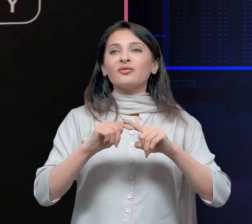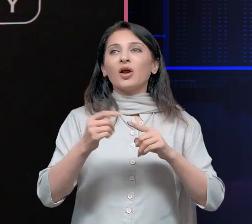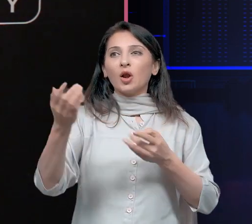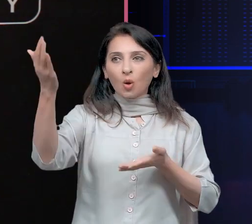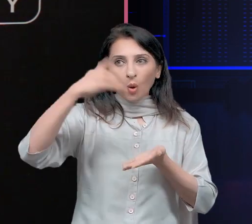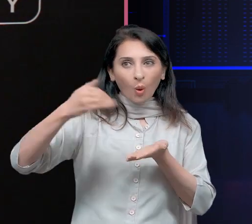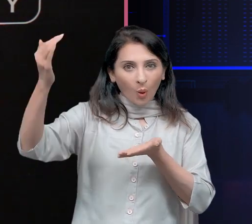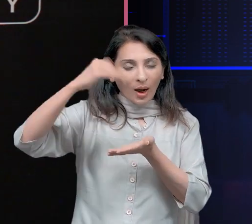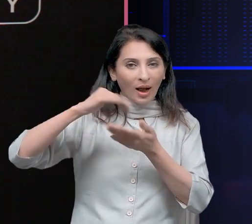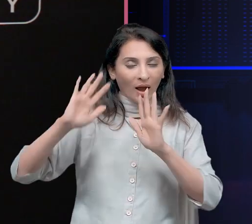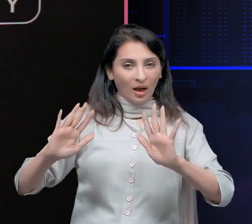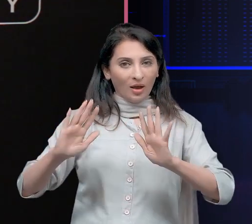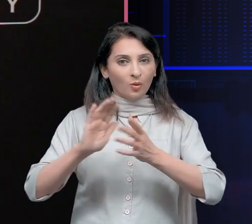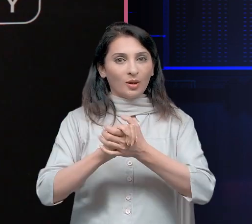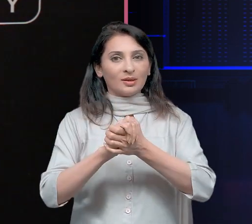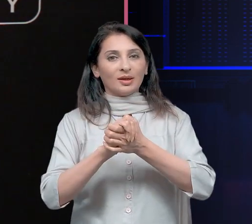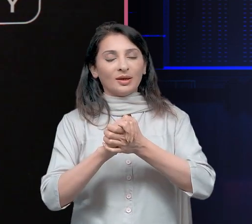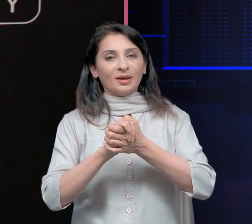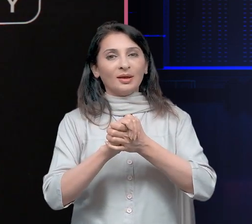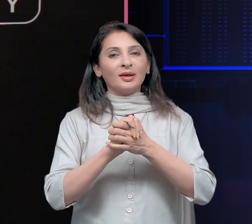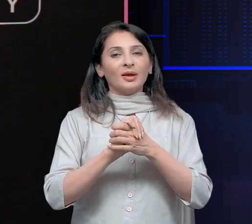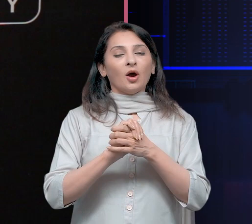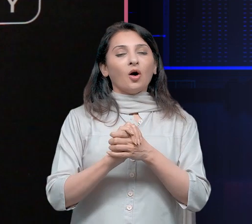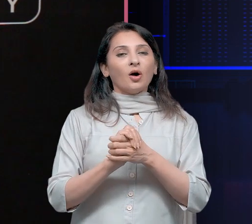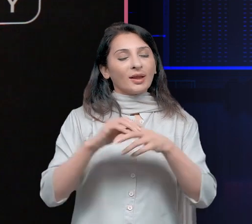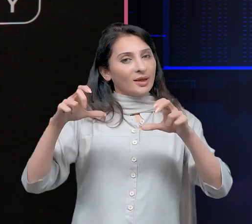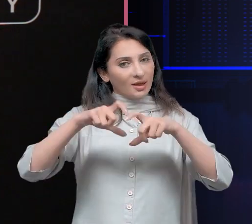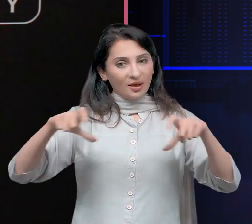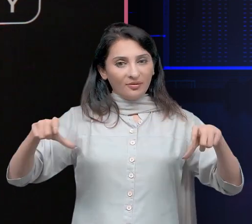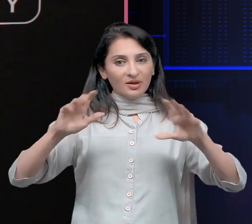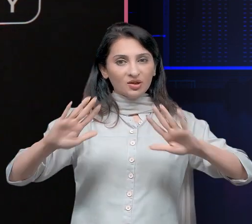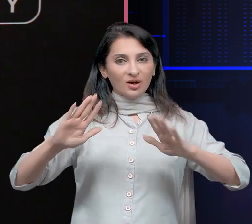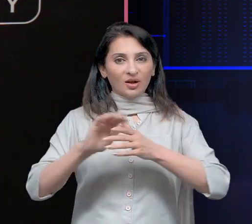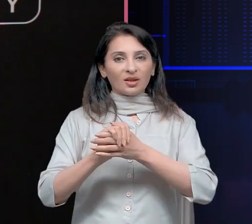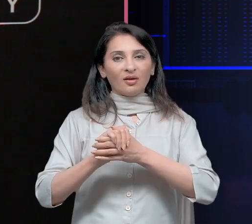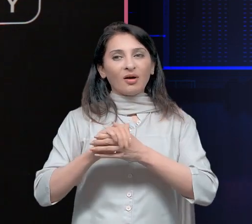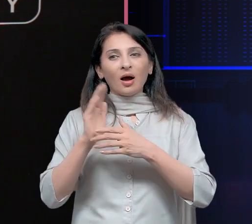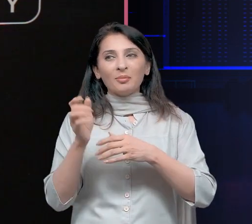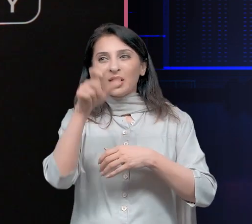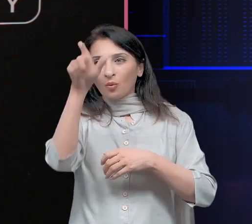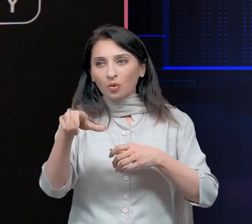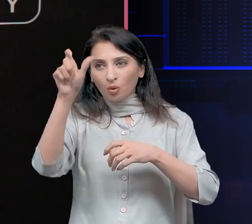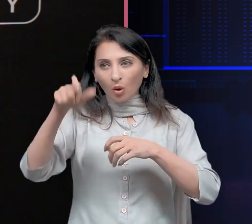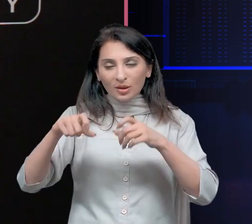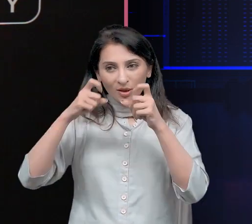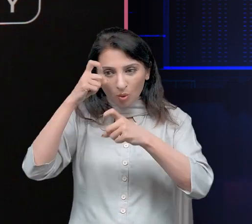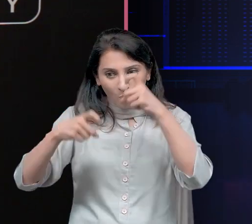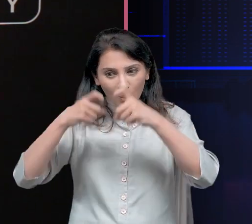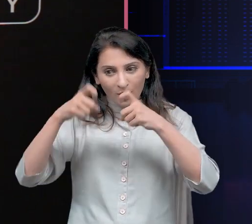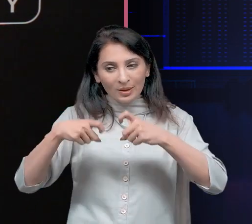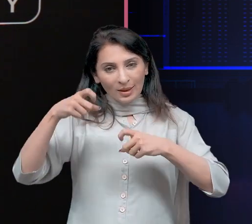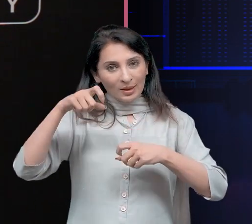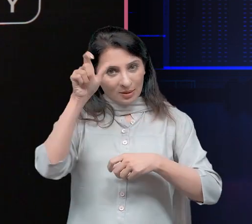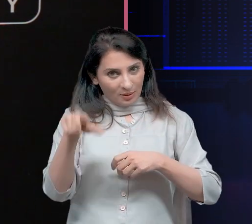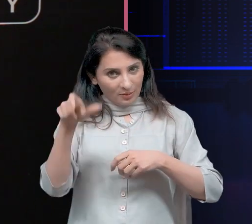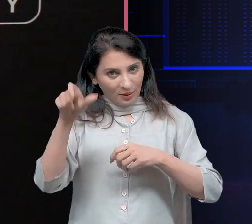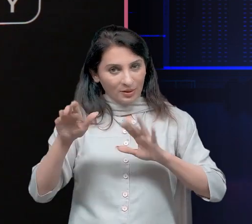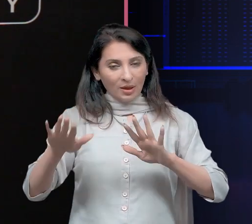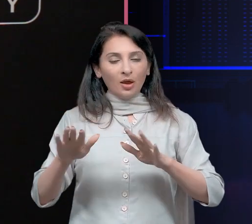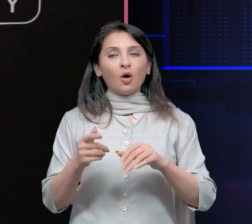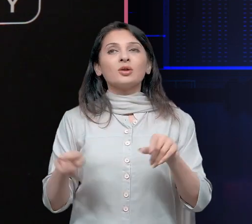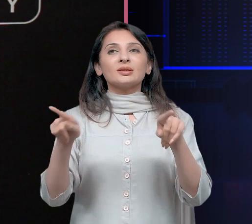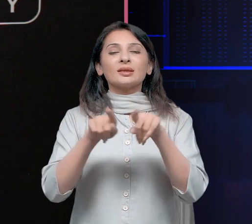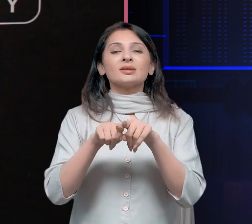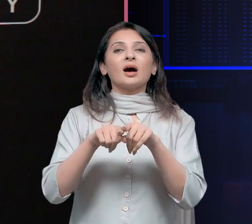रिसर्चर्स एंड गवर्नमेंट के जो सिविल सर्वेंट्स हैं, दे वर ब्रिंगिंग रिसर्च एंड वुमेन